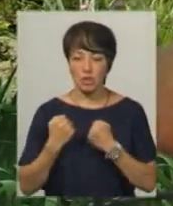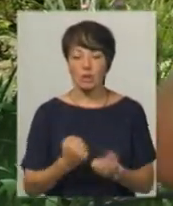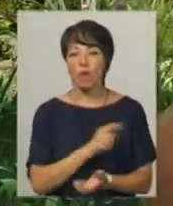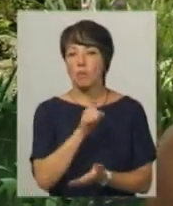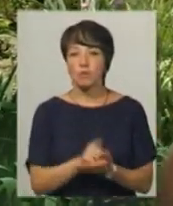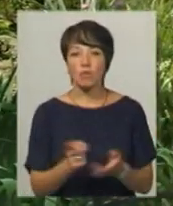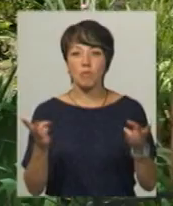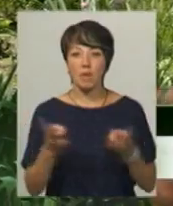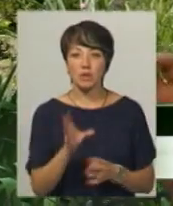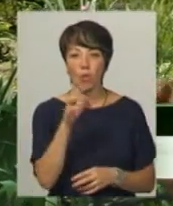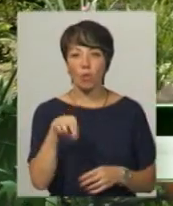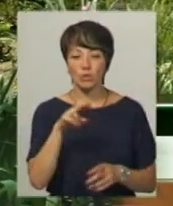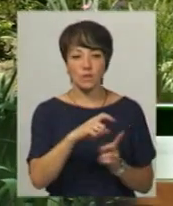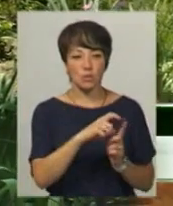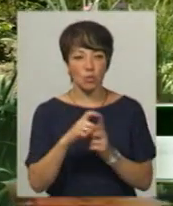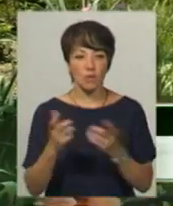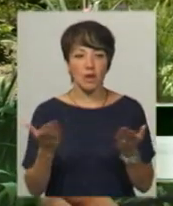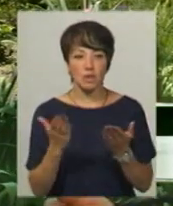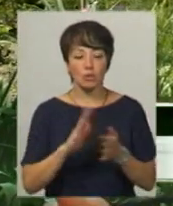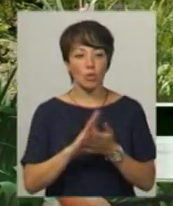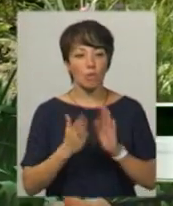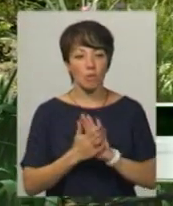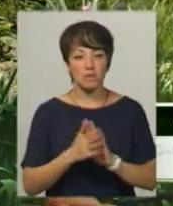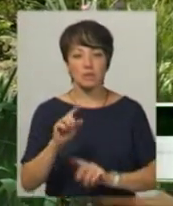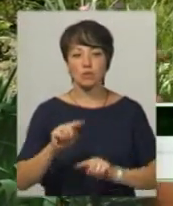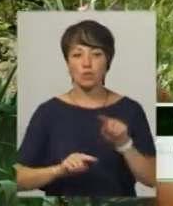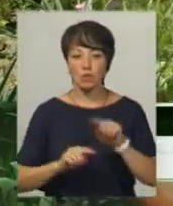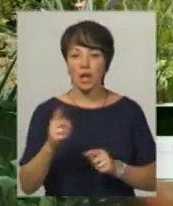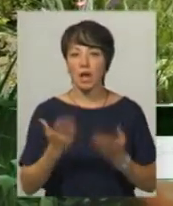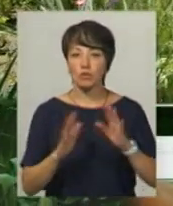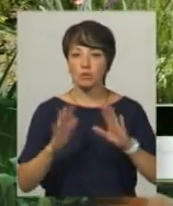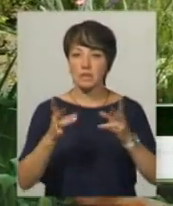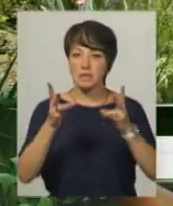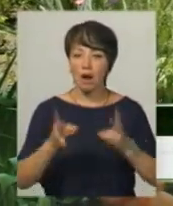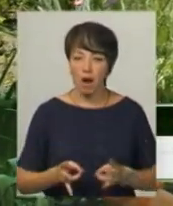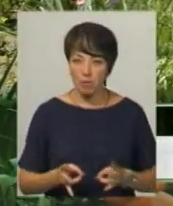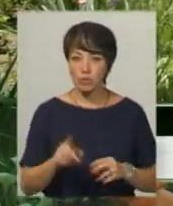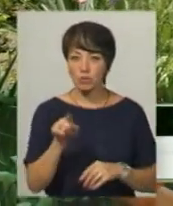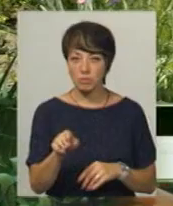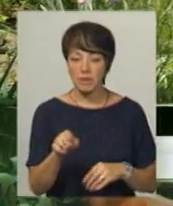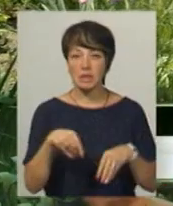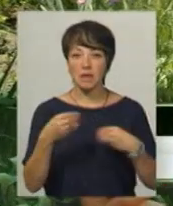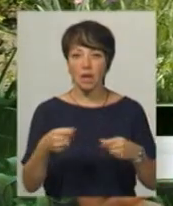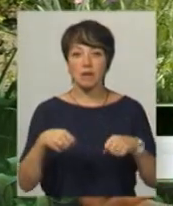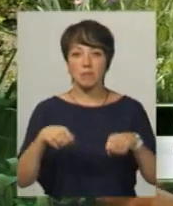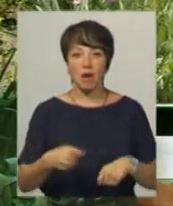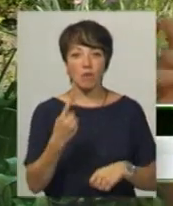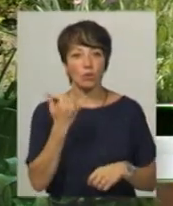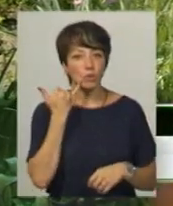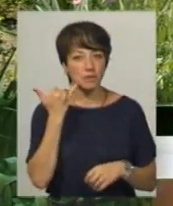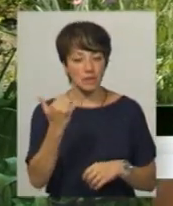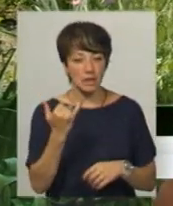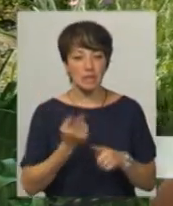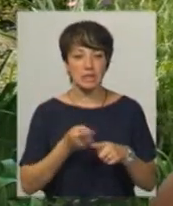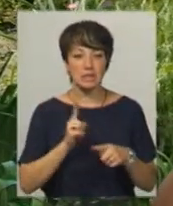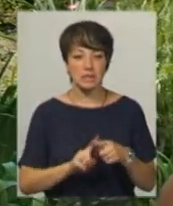обов'язково кодове слово якесь, домовитися з родичами, що якщо там щось з тобою трапилося і тобі дали право одного дзвінка, і ти